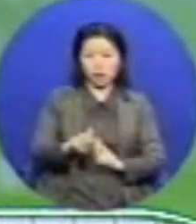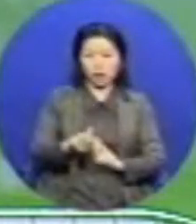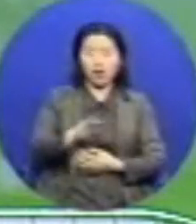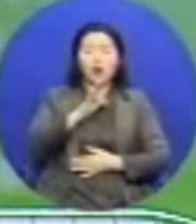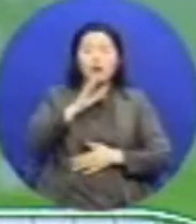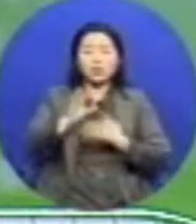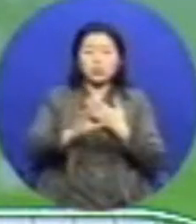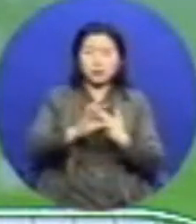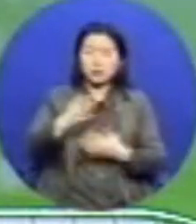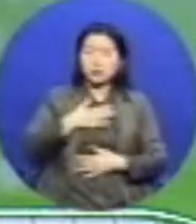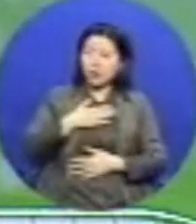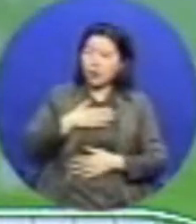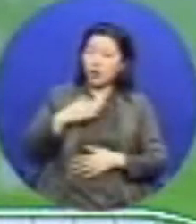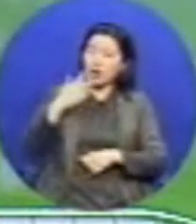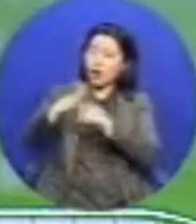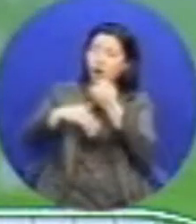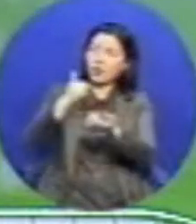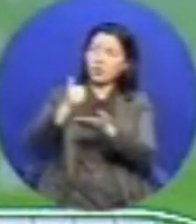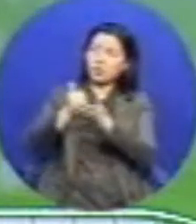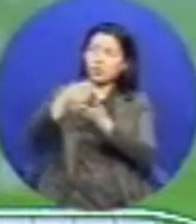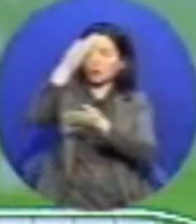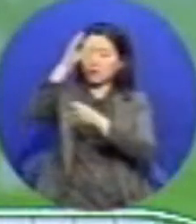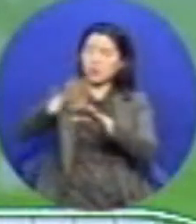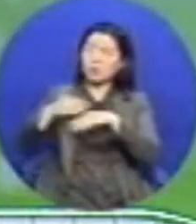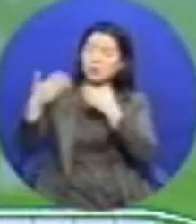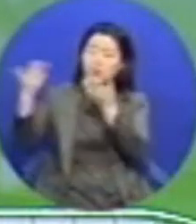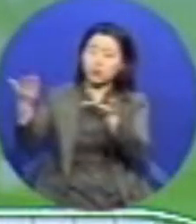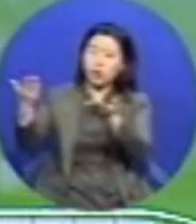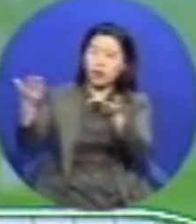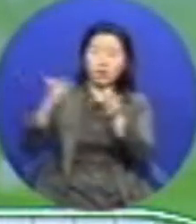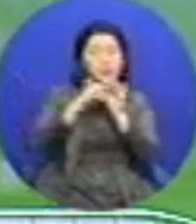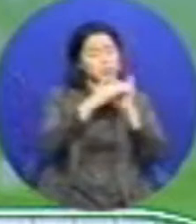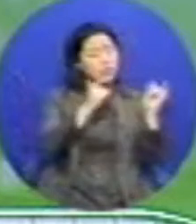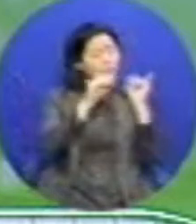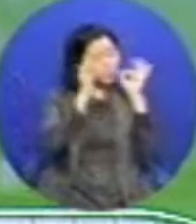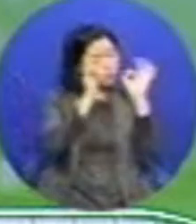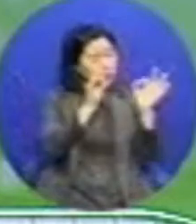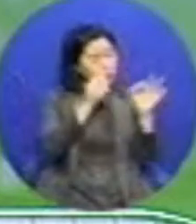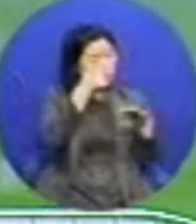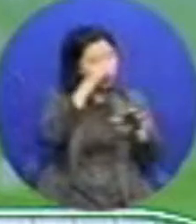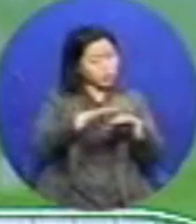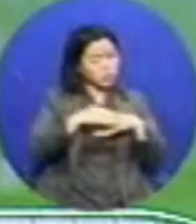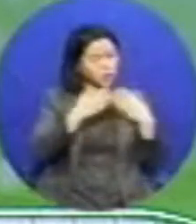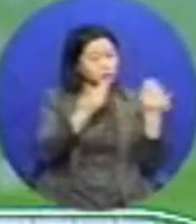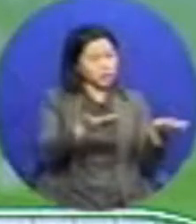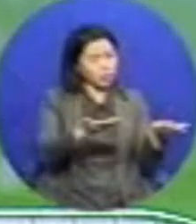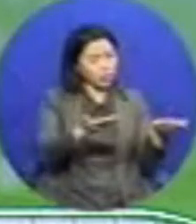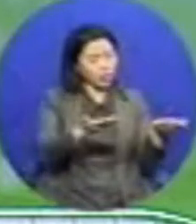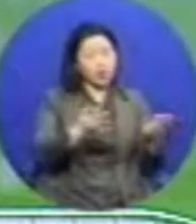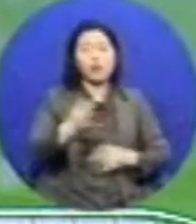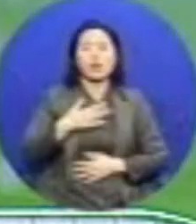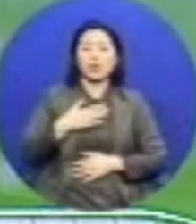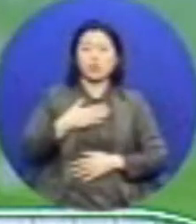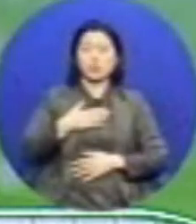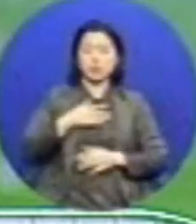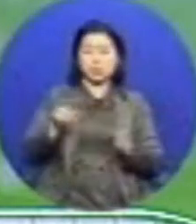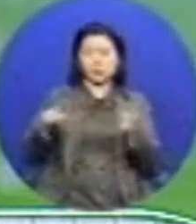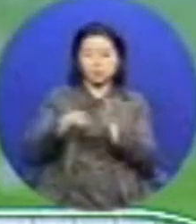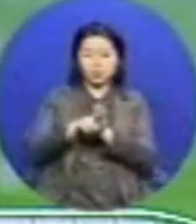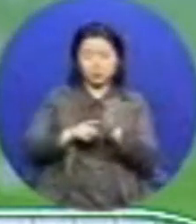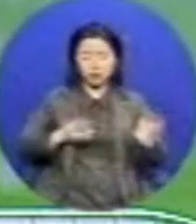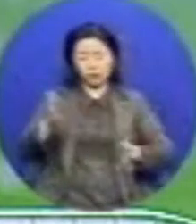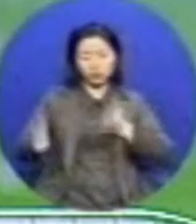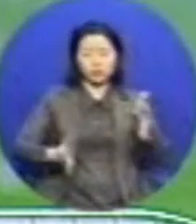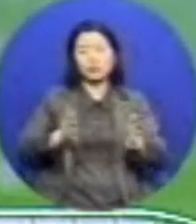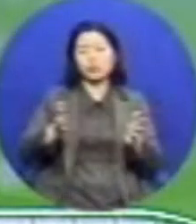하나님께 예배 드린 거야 사람들 보도록 내가 예배 드린 거야 자기 및 이 얼마나 엉터리 같은 지 깨닫고 소스라치게